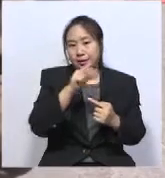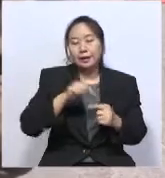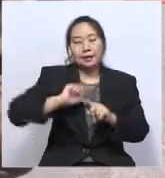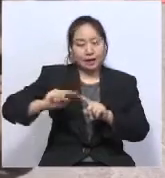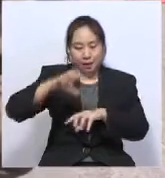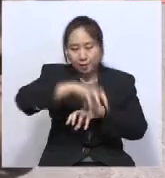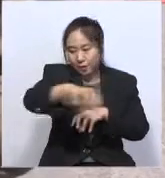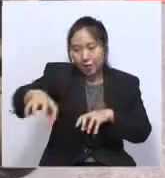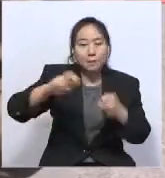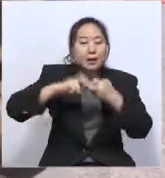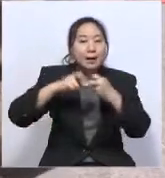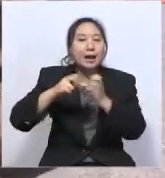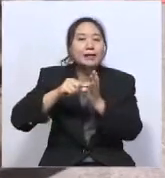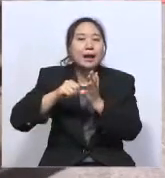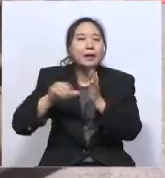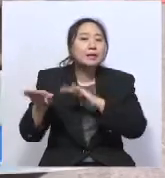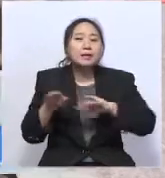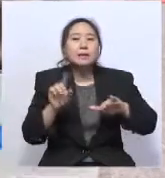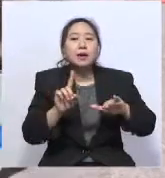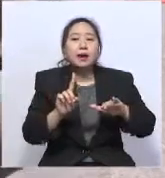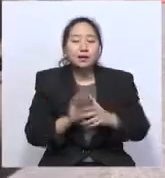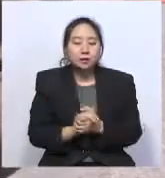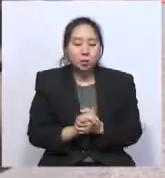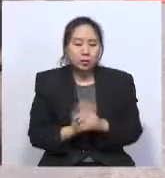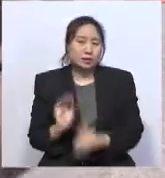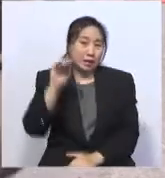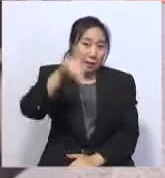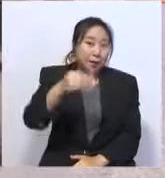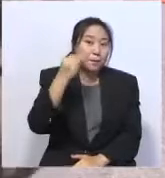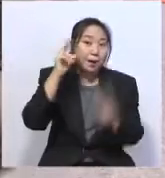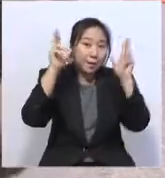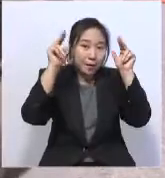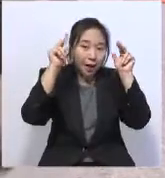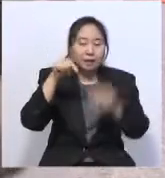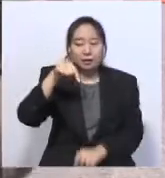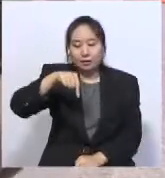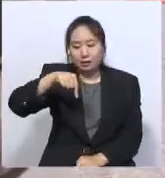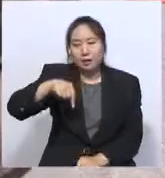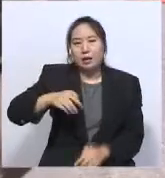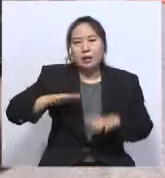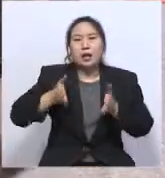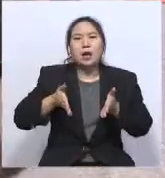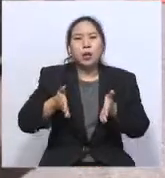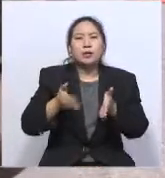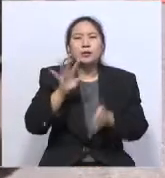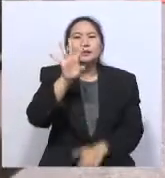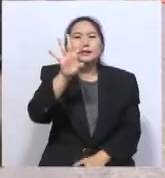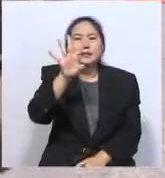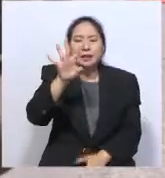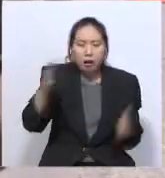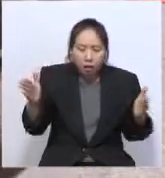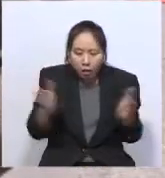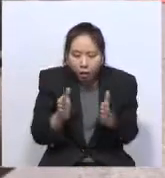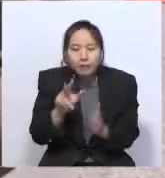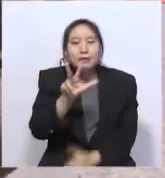เตรียมการแก้ปัญหาไง คือตรงสะพานบ้านม้าเนี่ยเนื่องจากว่าถนนจาก4ช่องทางการเดินรถเหลือ3ช่องทางการเดินรถตรง